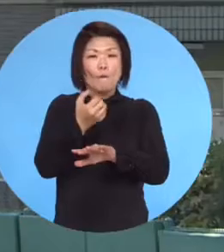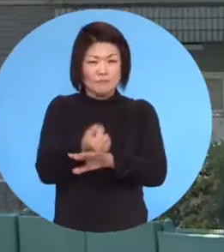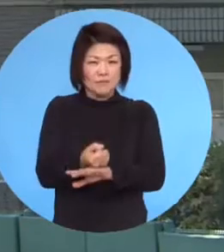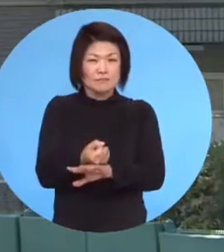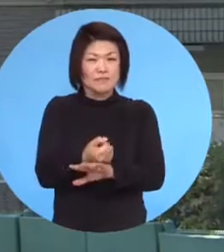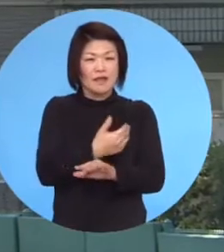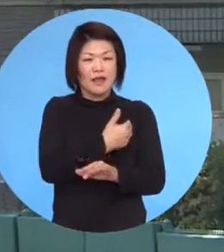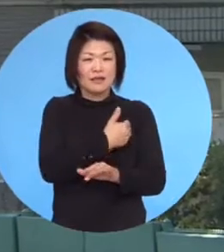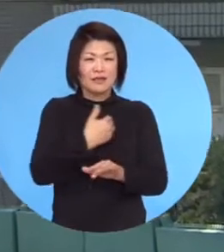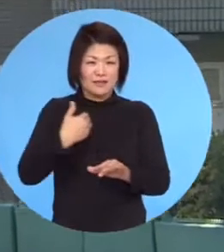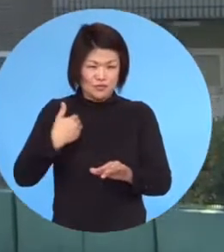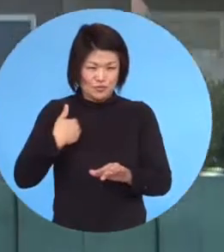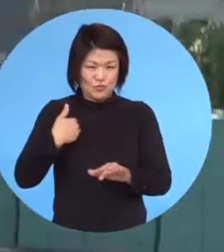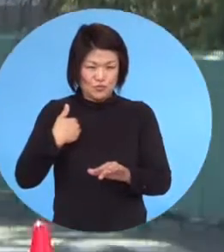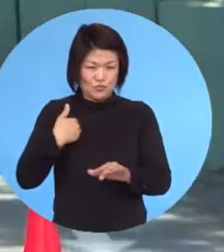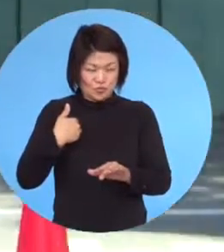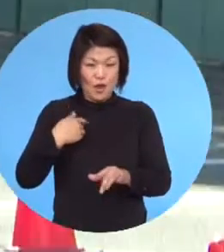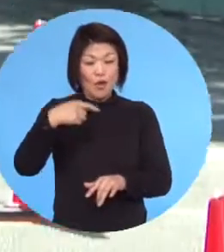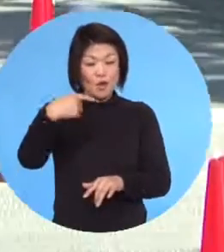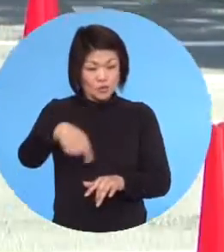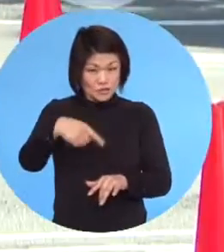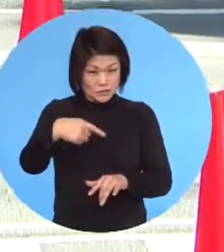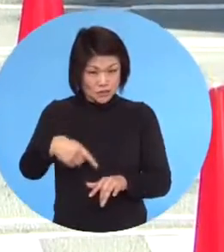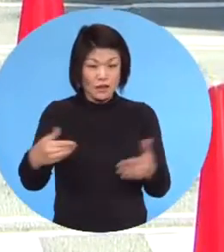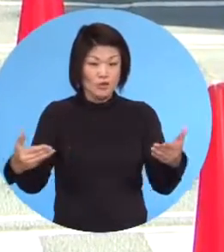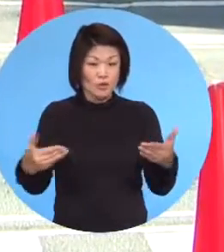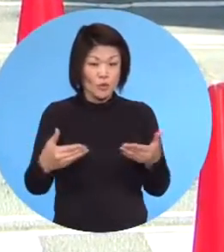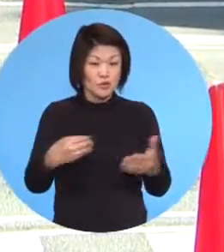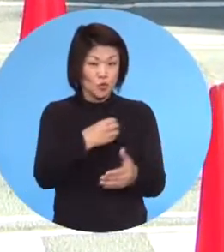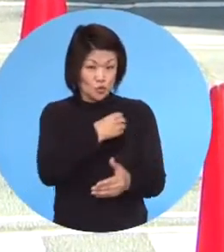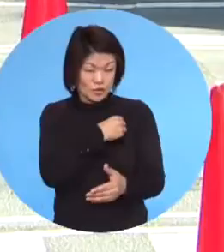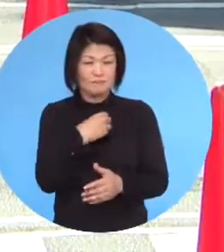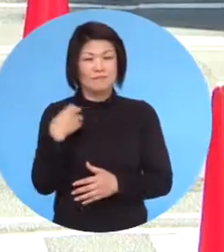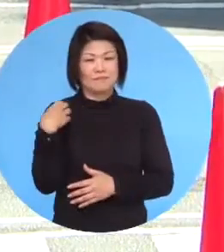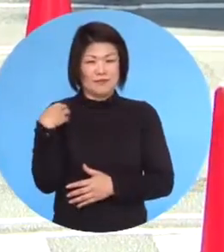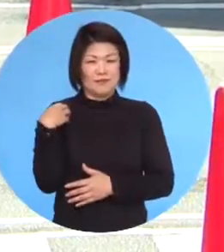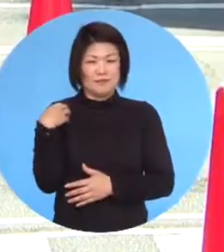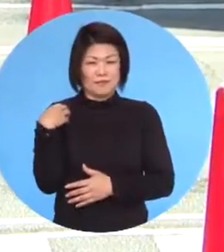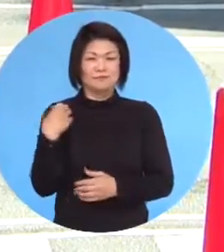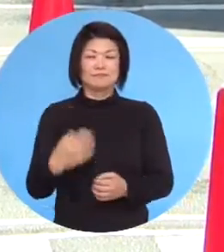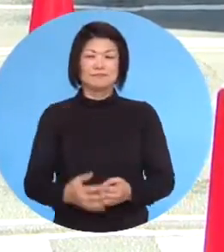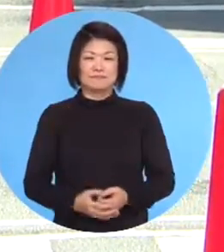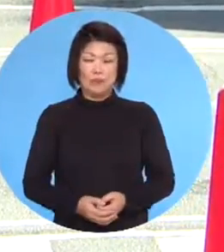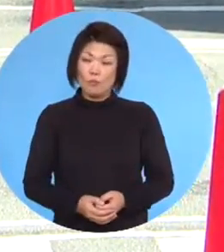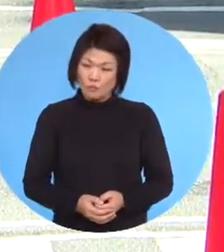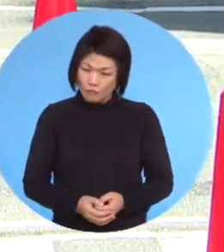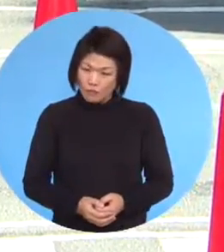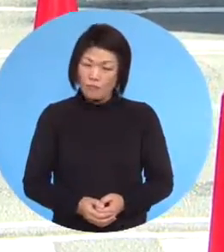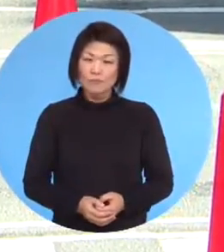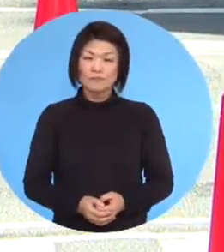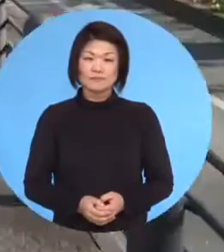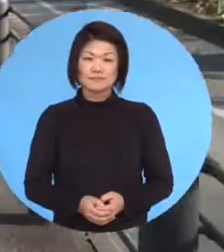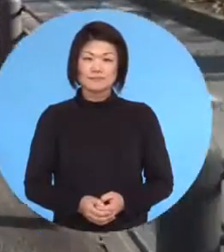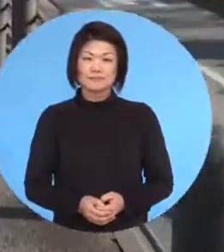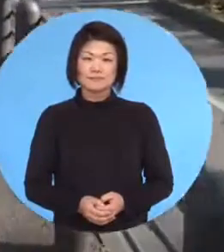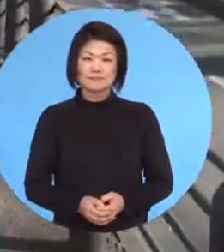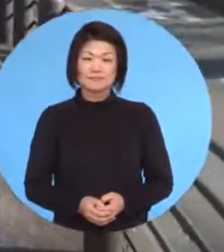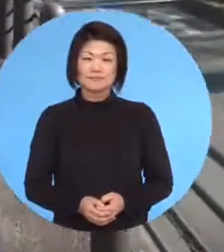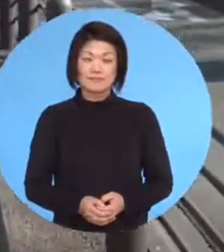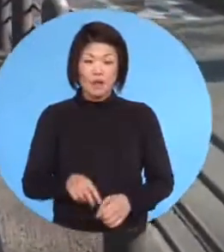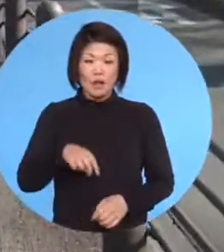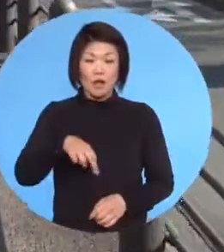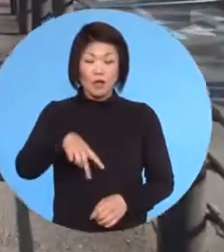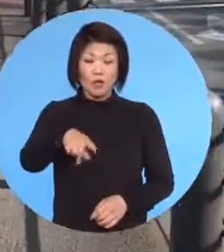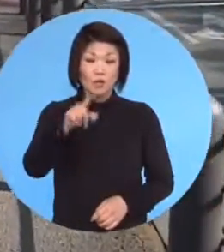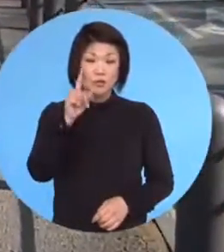で交通指導を自動交通公園の職員がやっております。 そうなんですね。 はい、 いや、実際